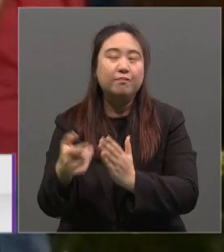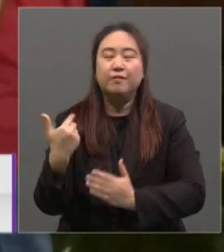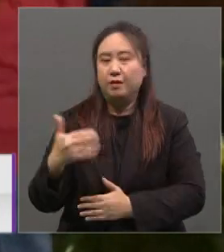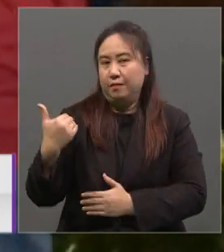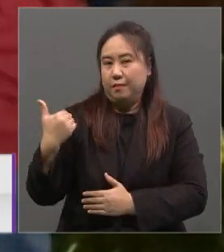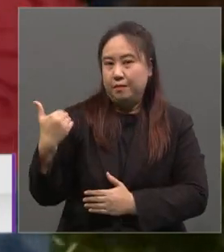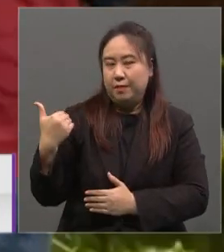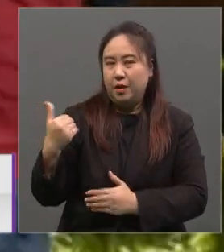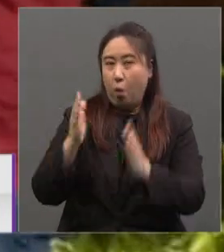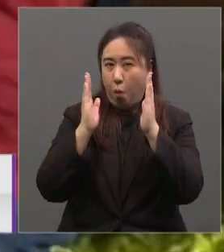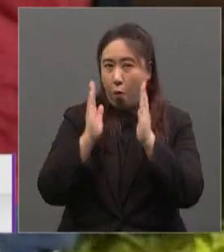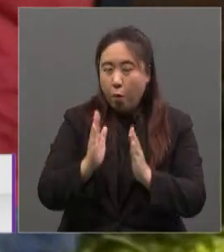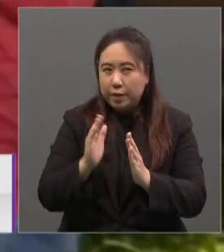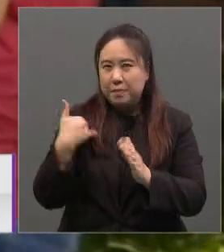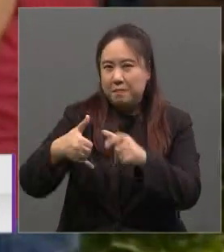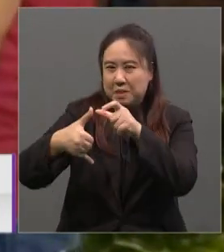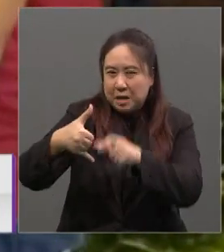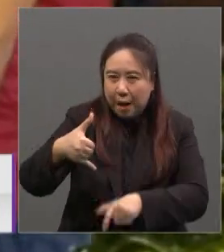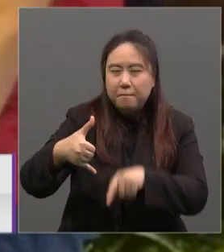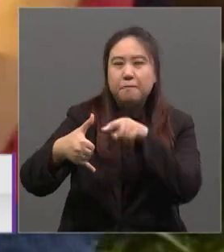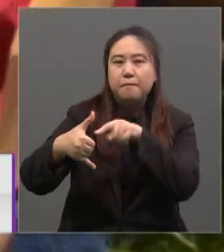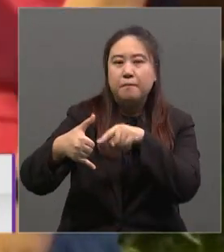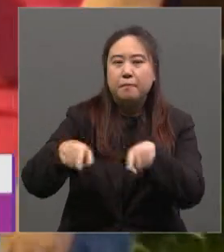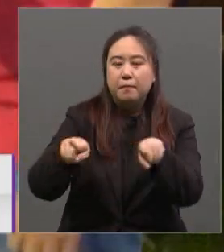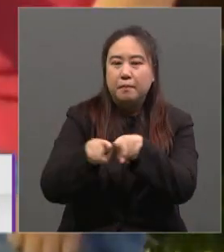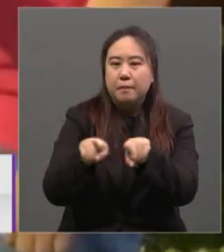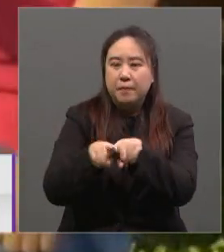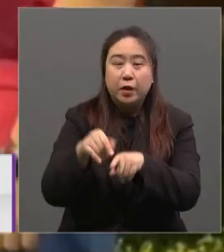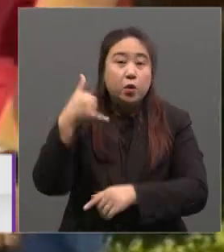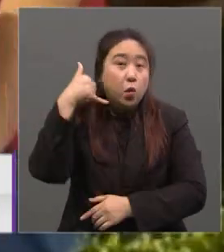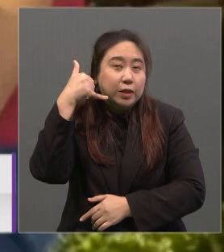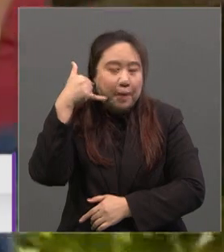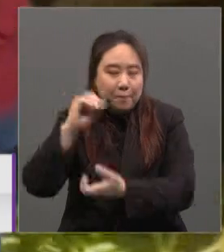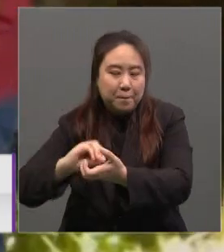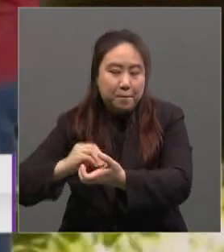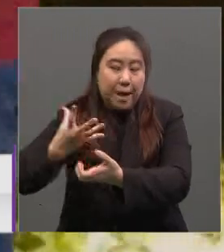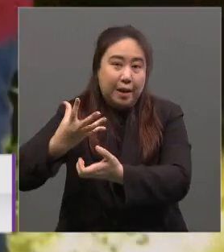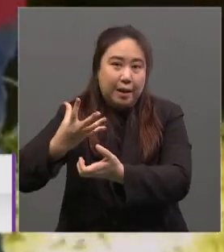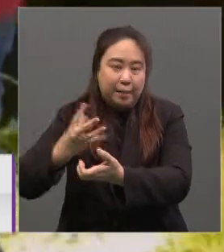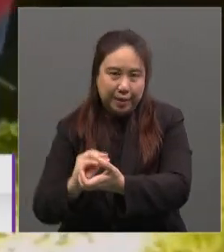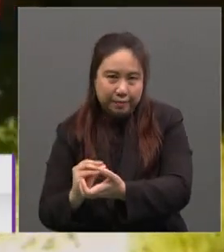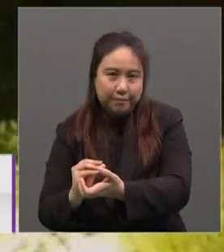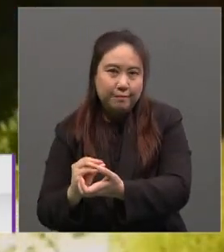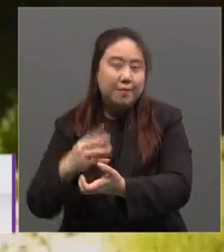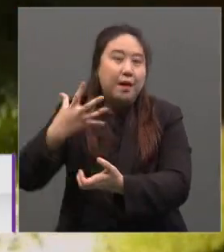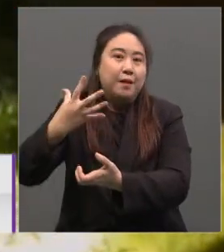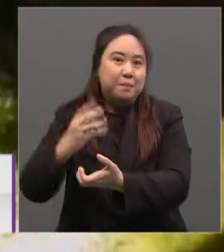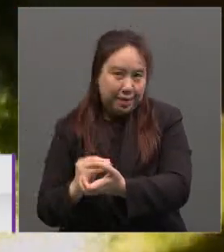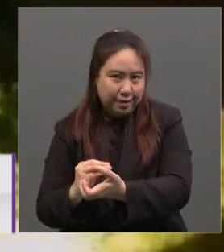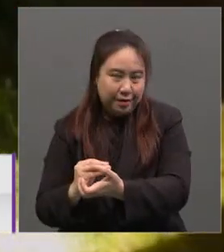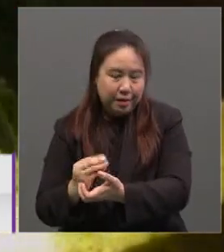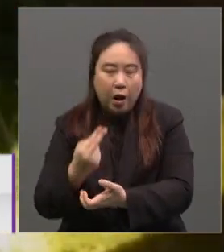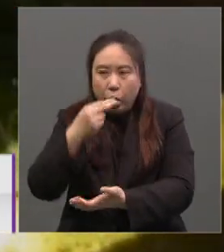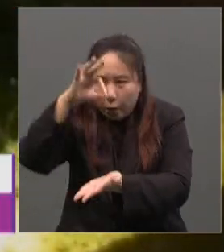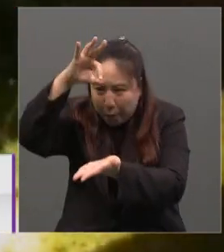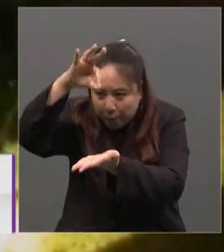มีพฤติกรรมนะคะที่ลักษณะคือปิดแล้วก็เปิดโทรศัพท์อยู่แบบนั้นล่ะค่ะเป็นระยะๆจนไปสืบทราบพิกัดซ่อน